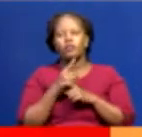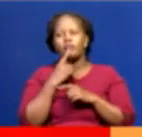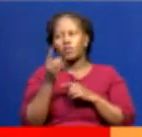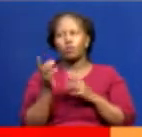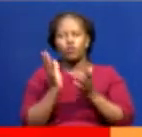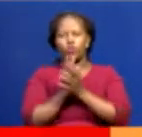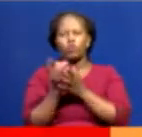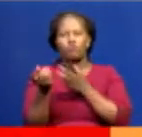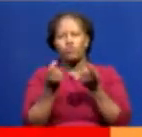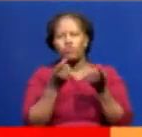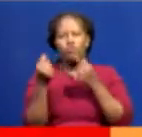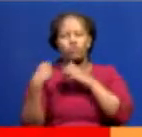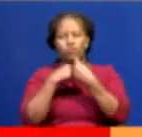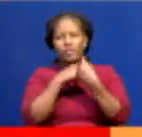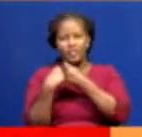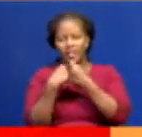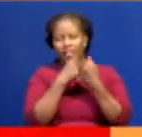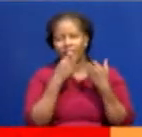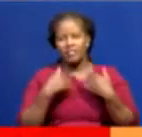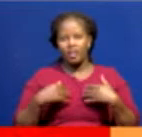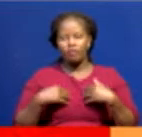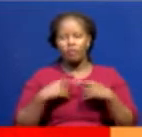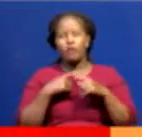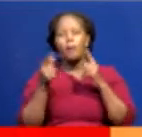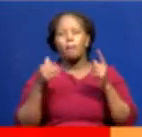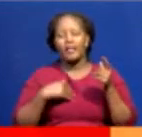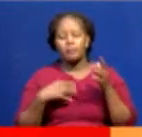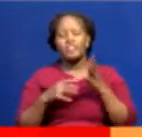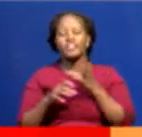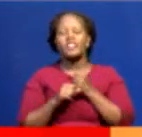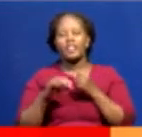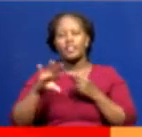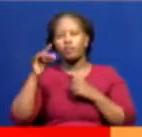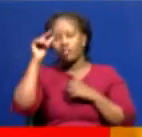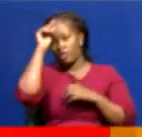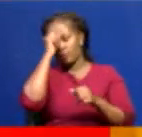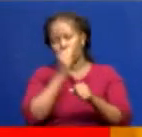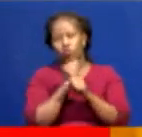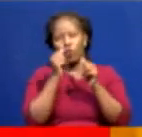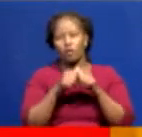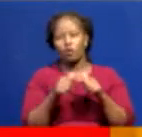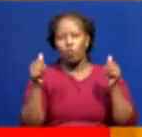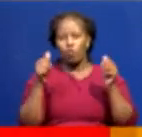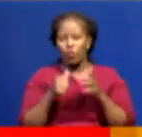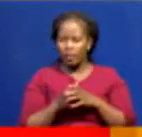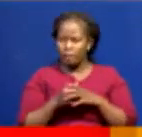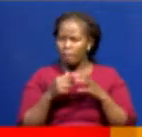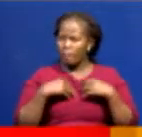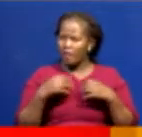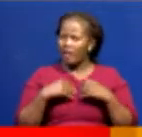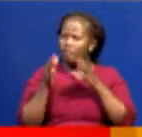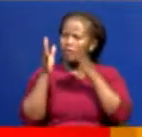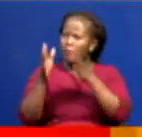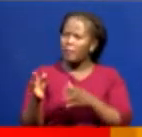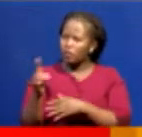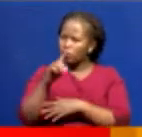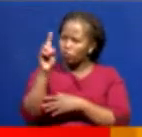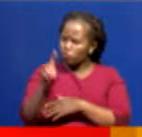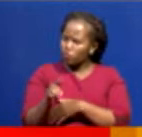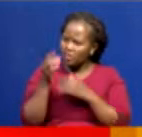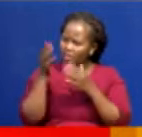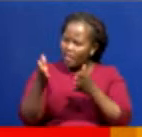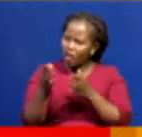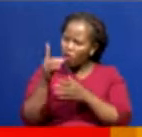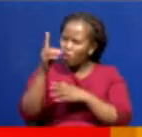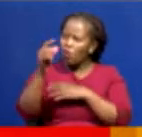hazikosekani shida kidogo kidogo, lakini niko na imani na county government watafanya kazi nzuri. Kuna mtazamaji hapa anauliza, mwaka uko karibu